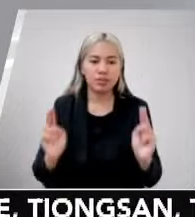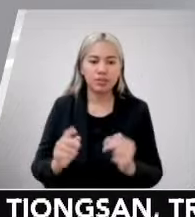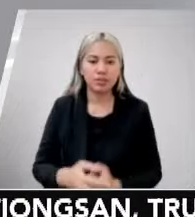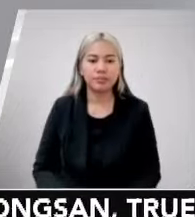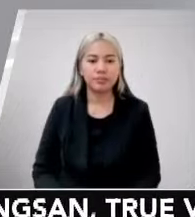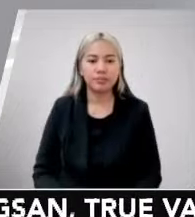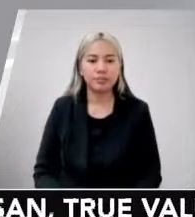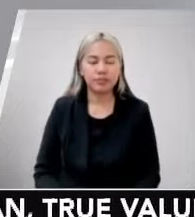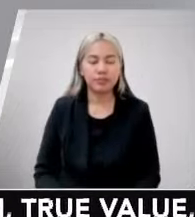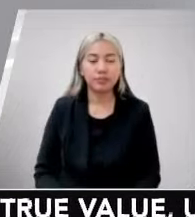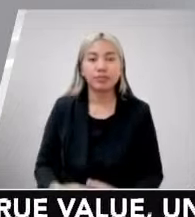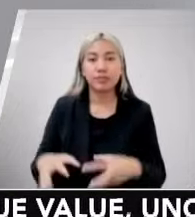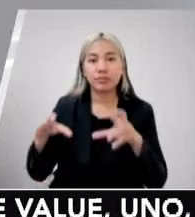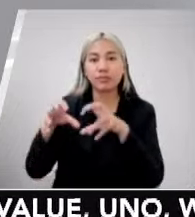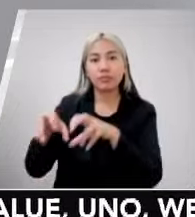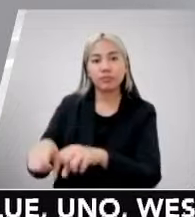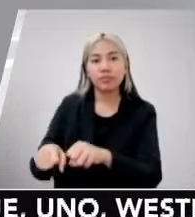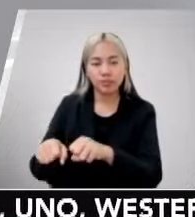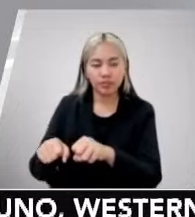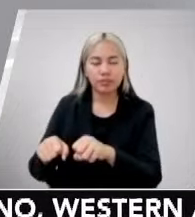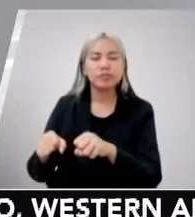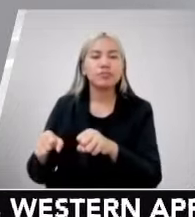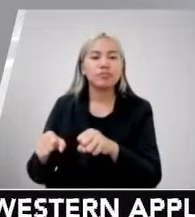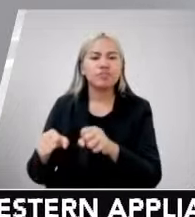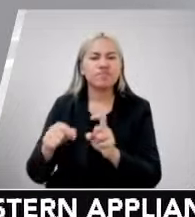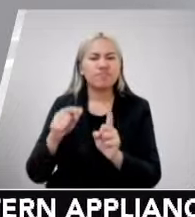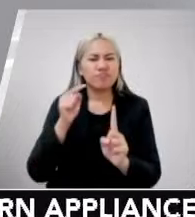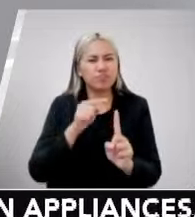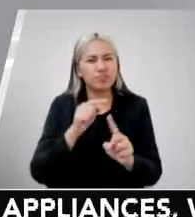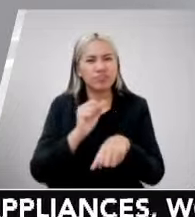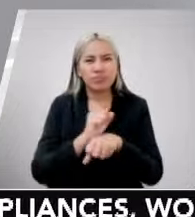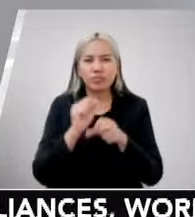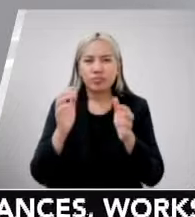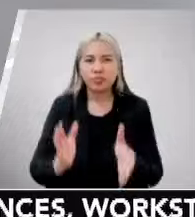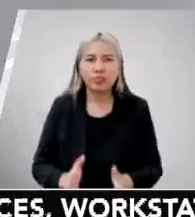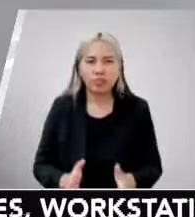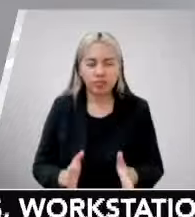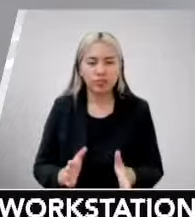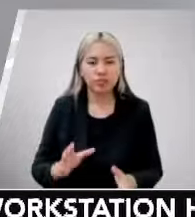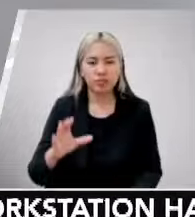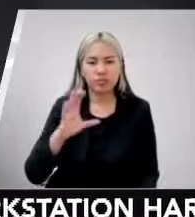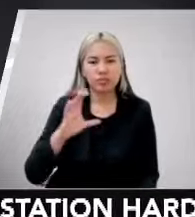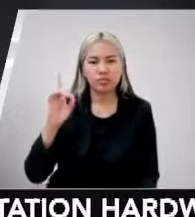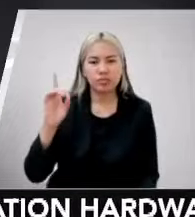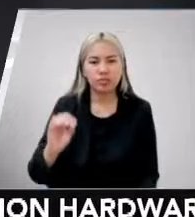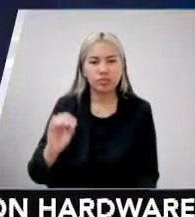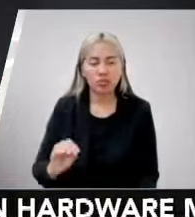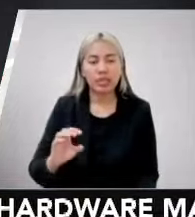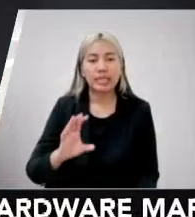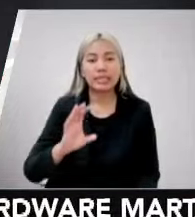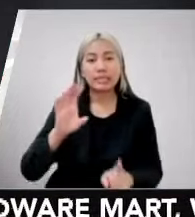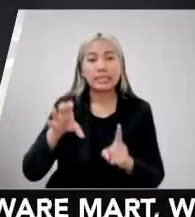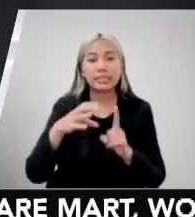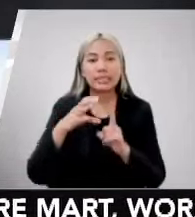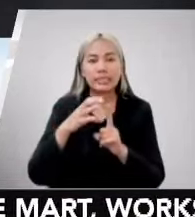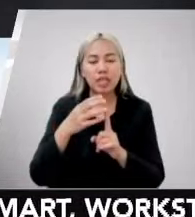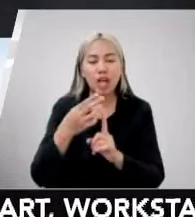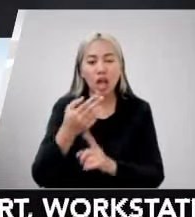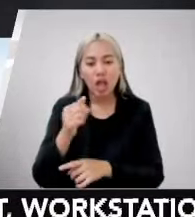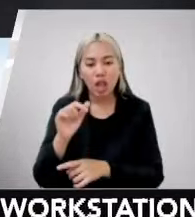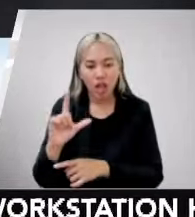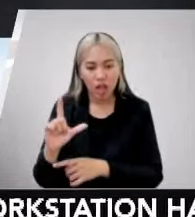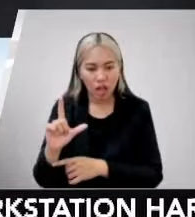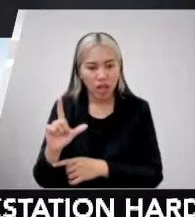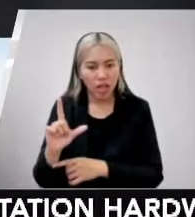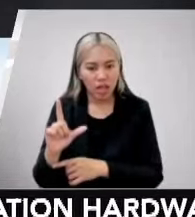Arestado sa drug buyback operation ng isang empleyado ng Cagayan de Oro City Hall. Nakuha sa suspect ang mahigit 1,000 pisong halaga